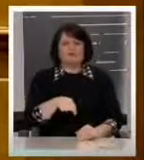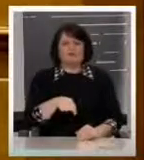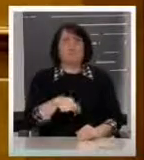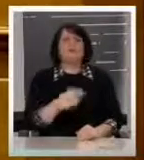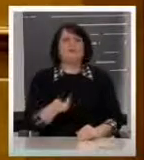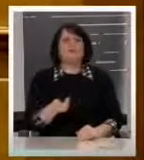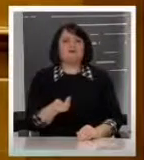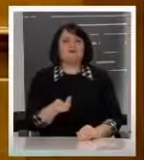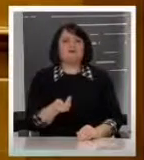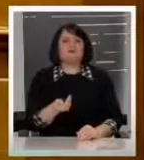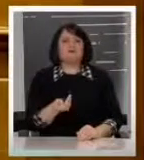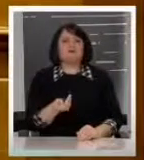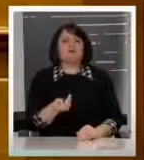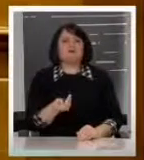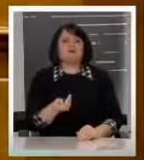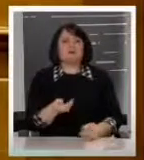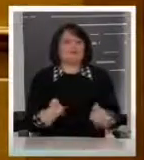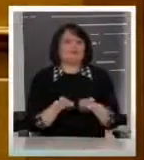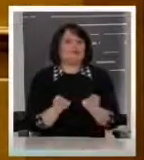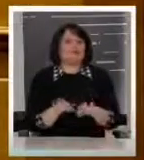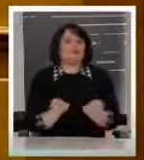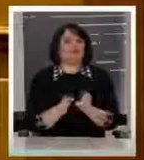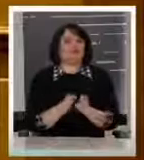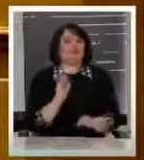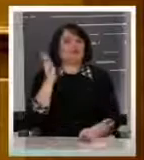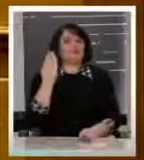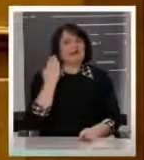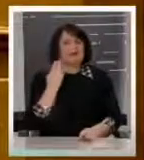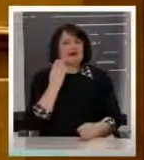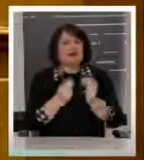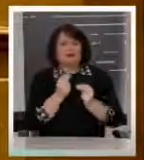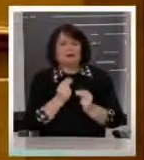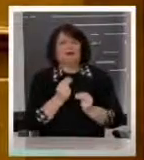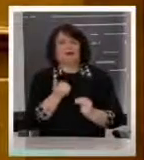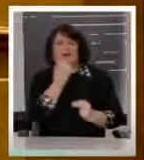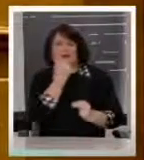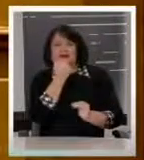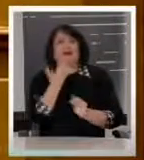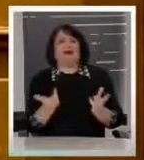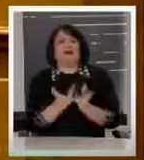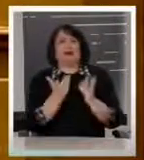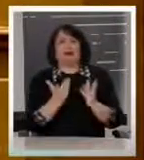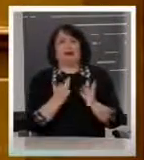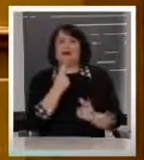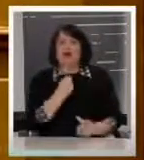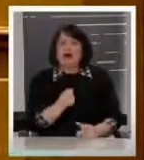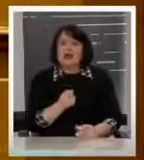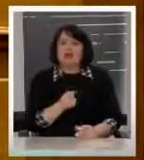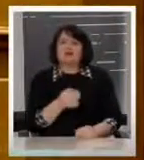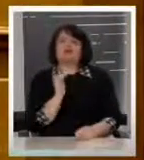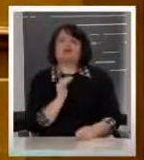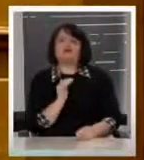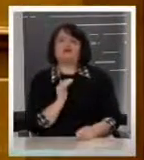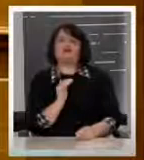προς επούλωση των παλαιών πληγών, καλεί κληρονομικό το δικαίο